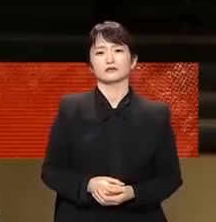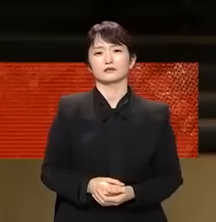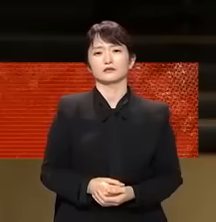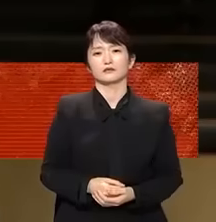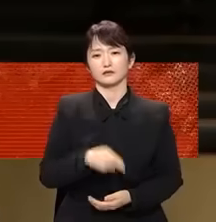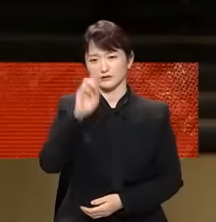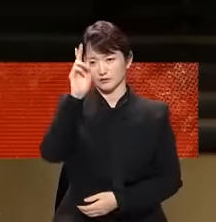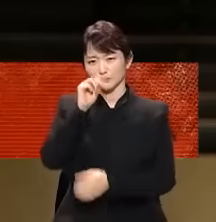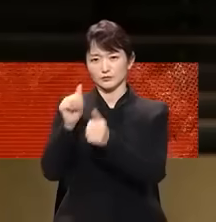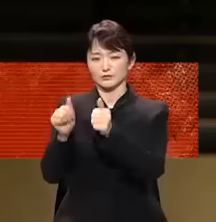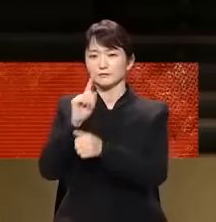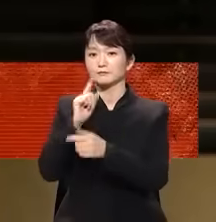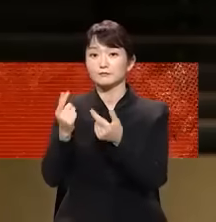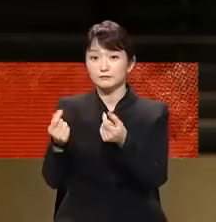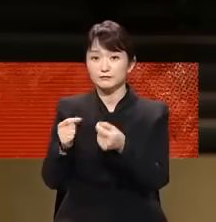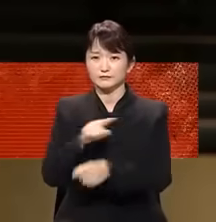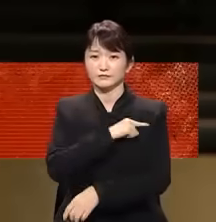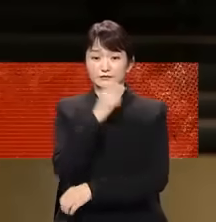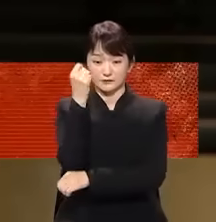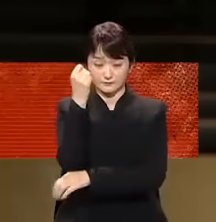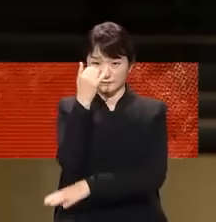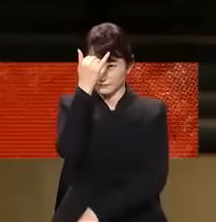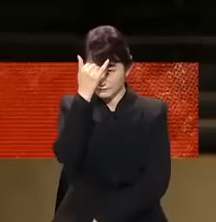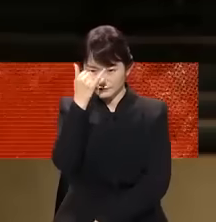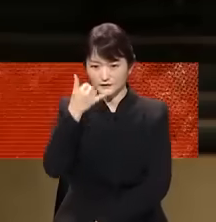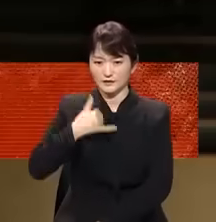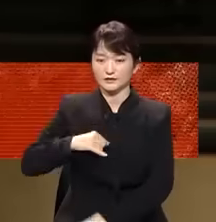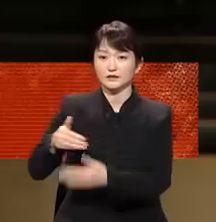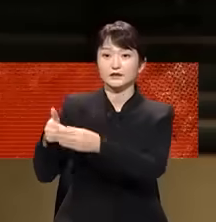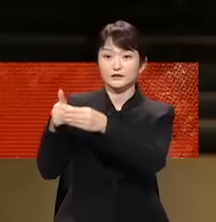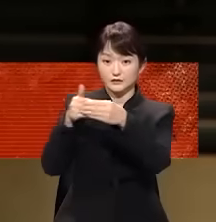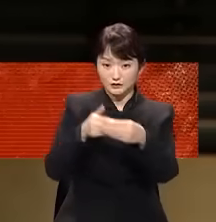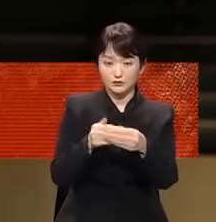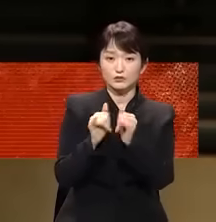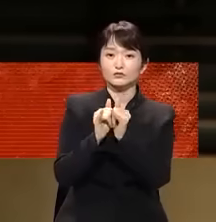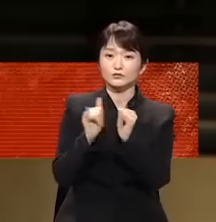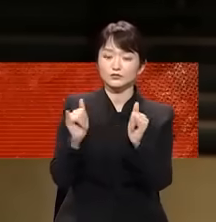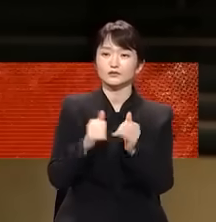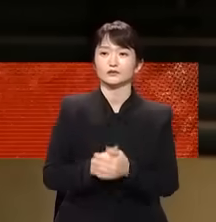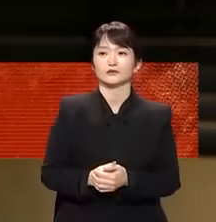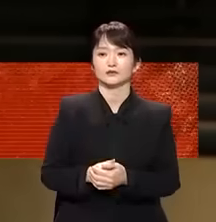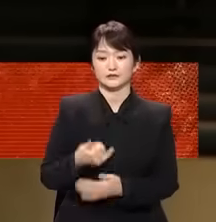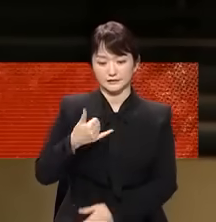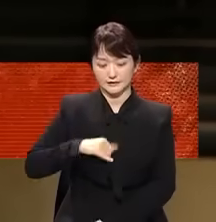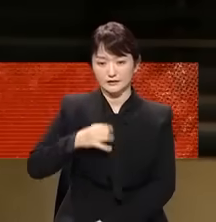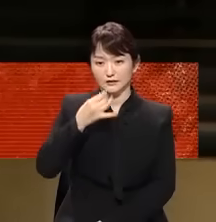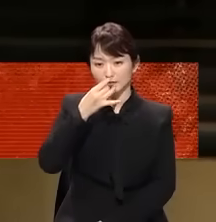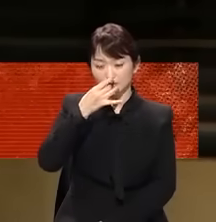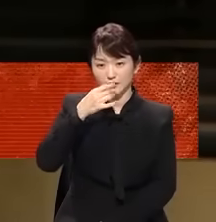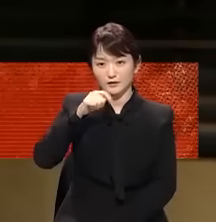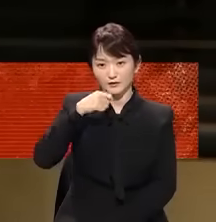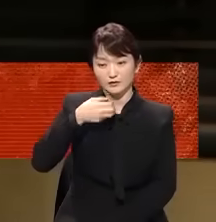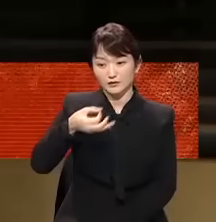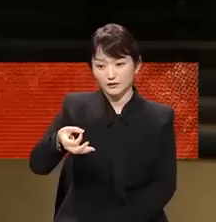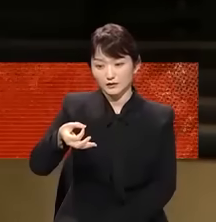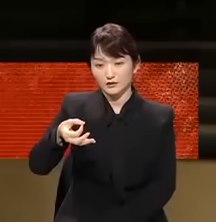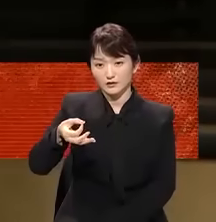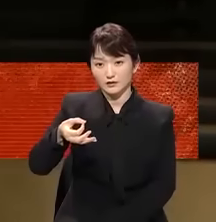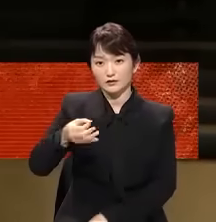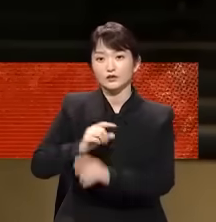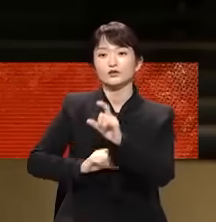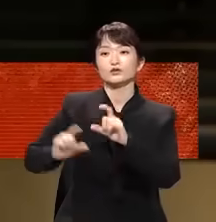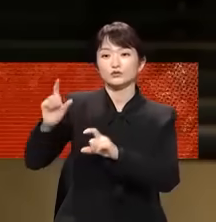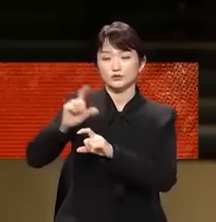박주서 얘기했던 것처럼 제일 기본적인 예의는 아이를 데리고 오는 분들이 아 아이들 밥값은 우리들이 각자 나머지 추가되는 건